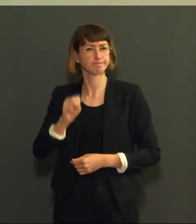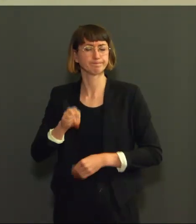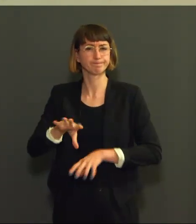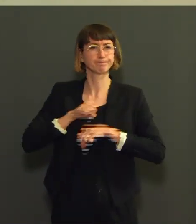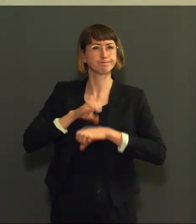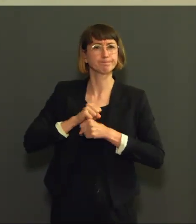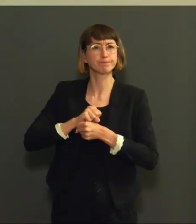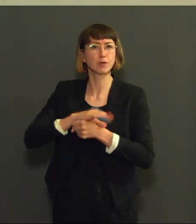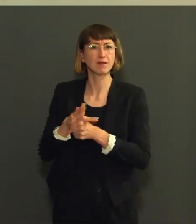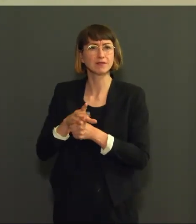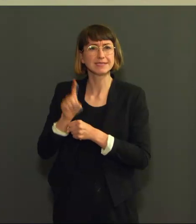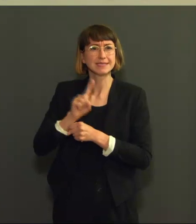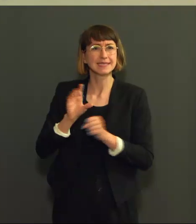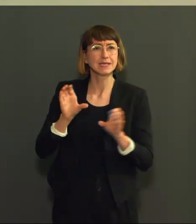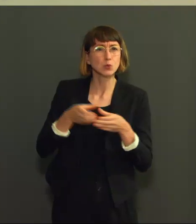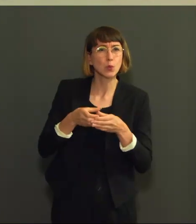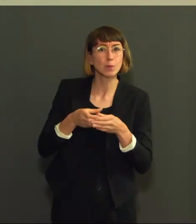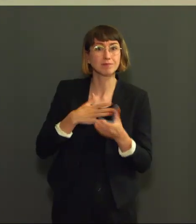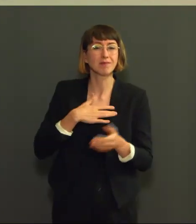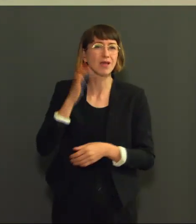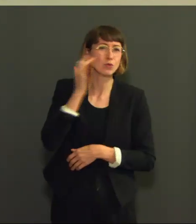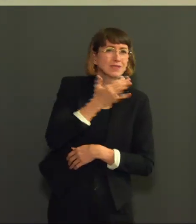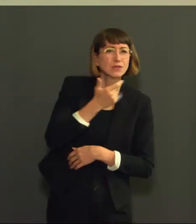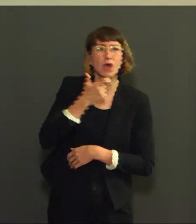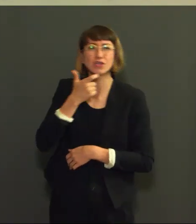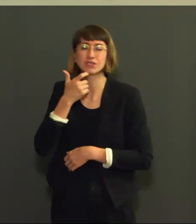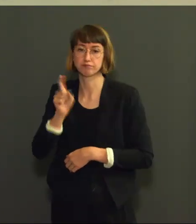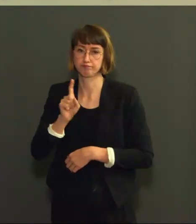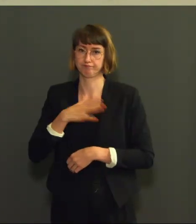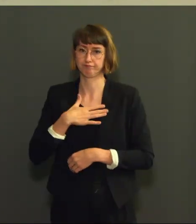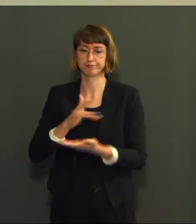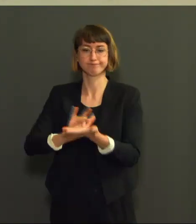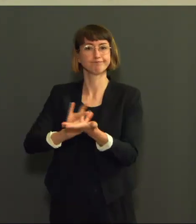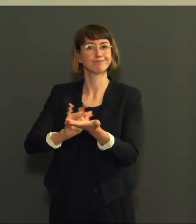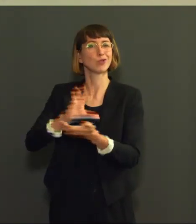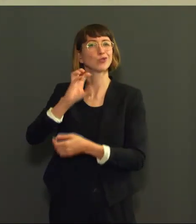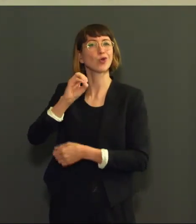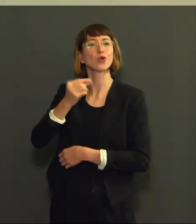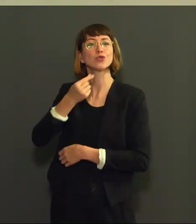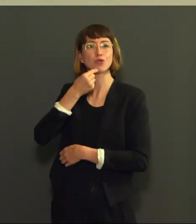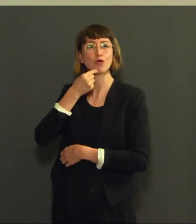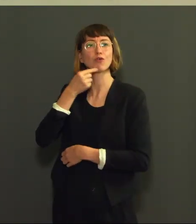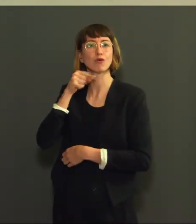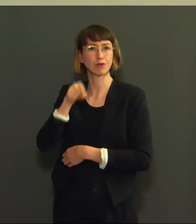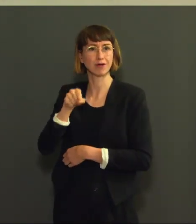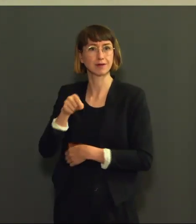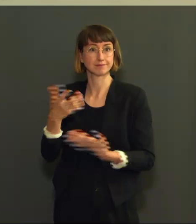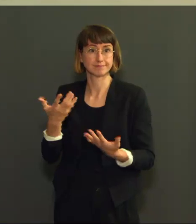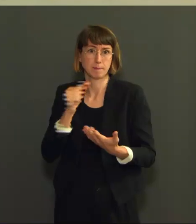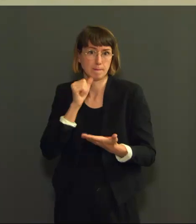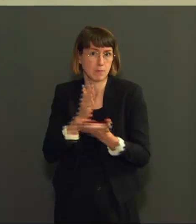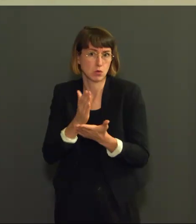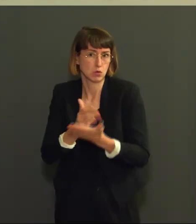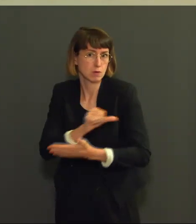personnes plus âgées, mais chez des personnes dans la trentaine, qui est justement une des tranches d'âge qui est encore peu vaccinée